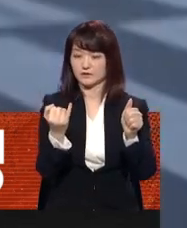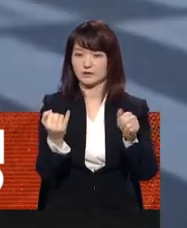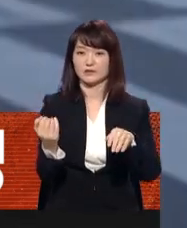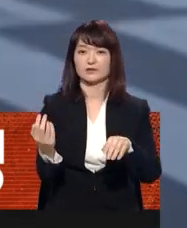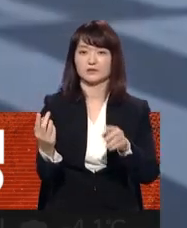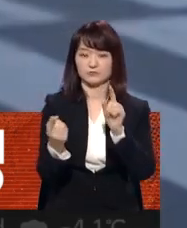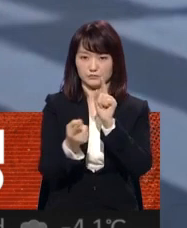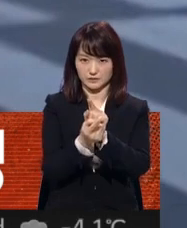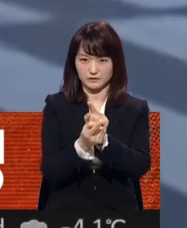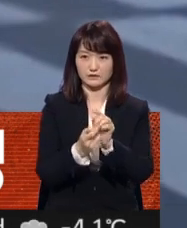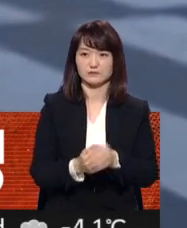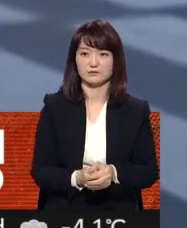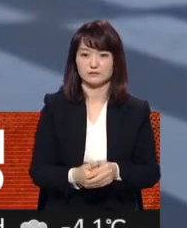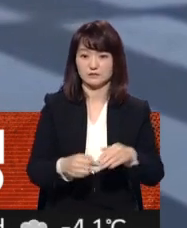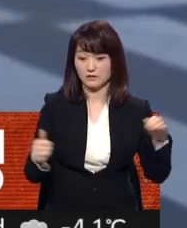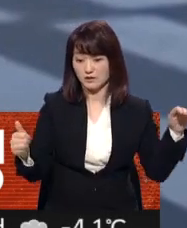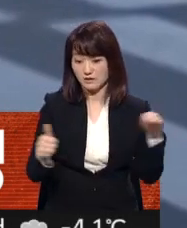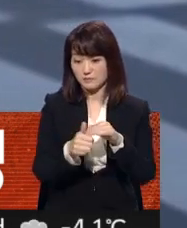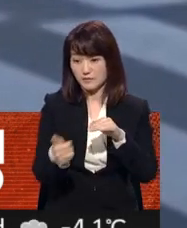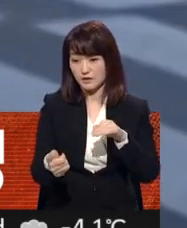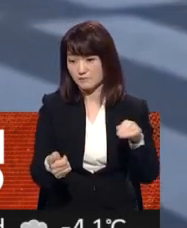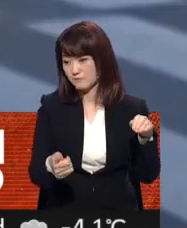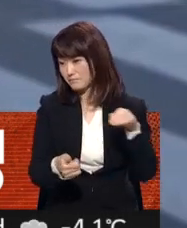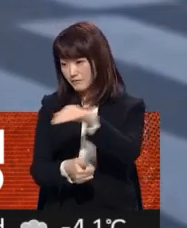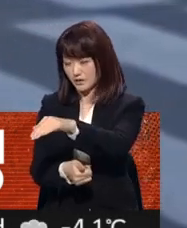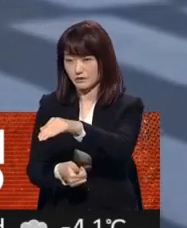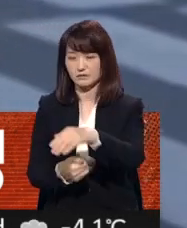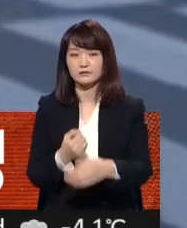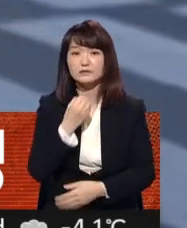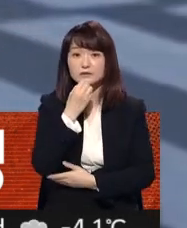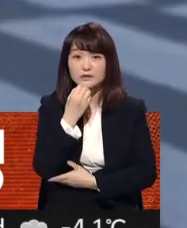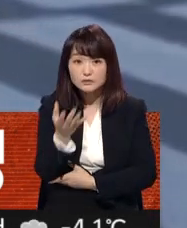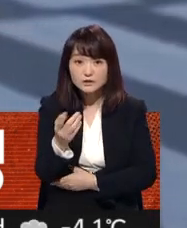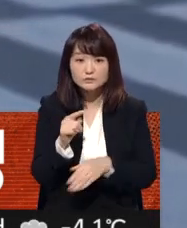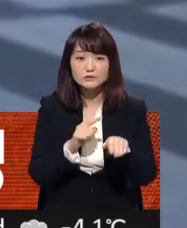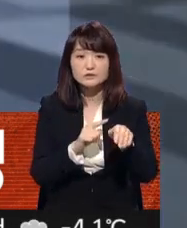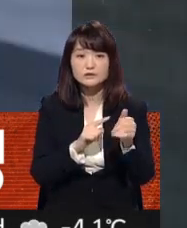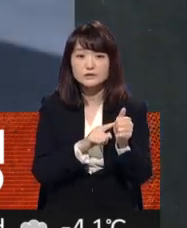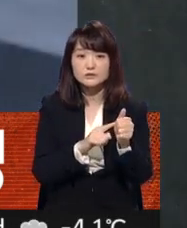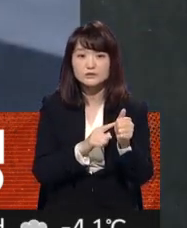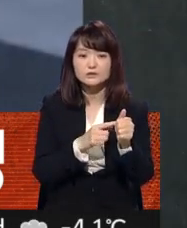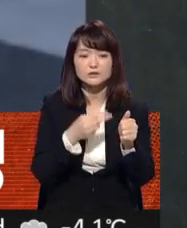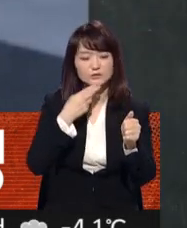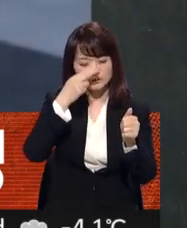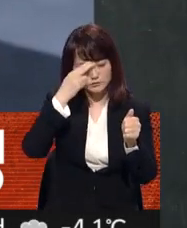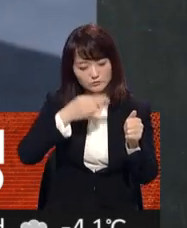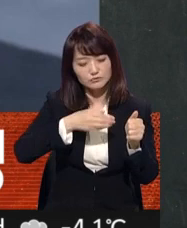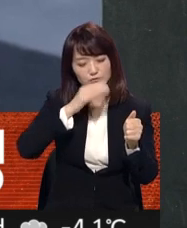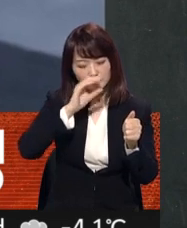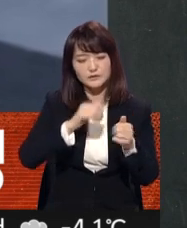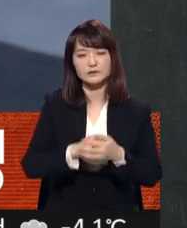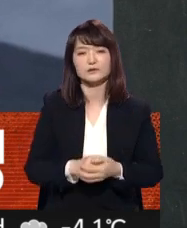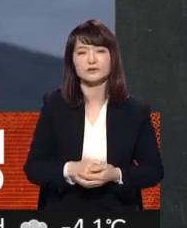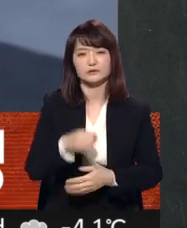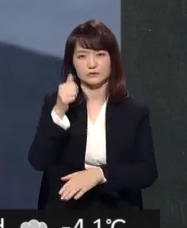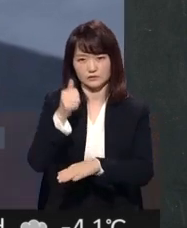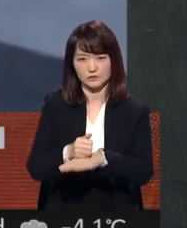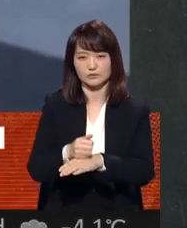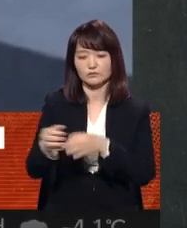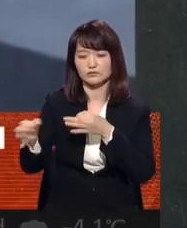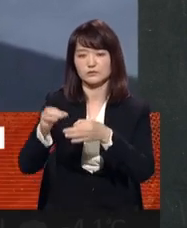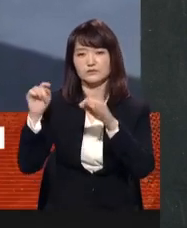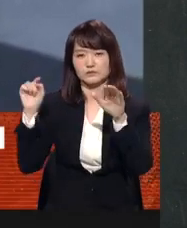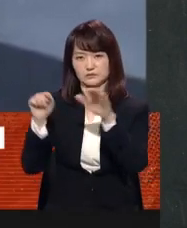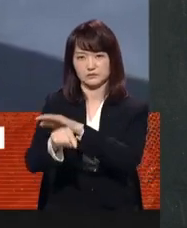자수하자라고 했는데 일단 술을 먹어야 되겠다라고 하면서 결국은 나중에 나이트클럽에